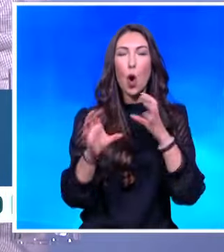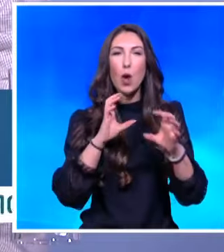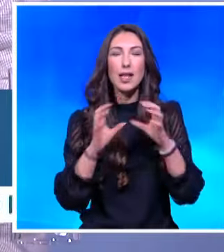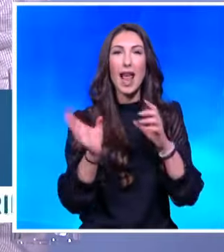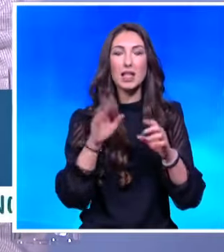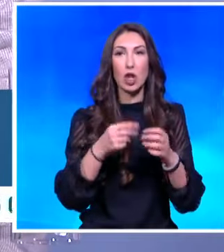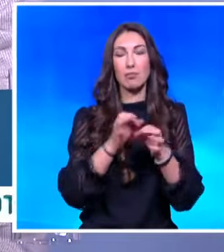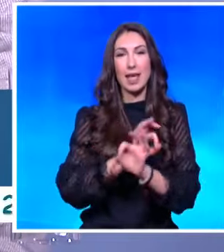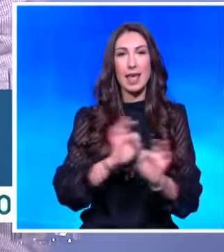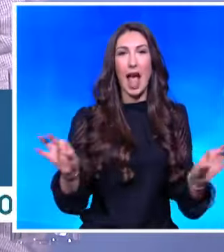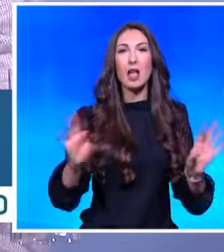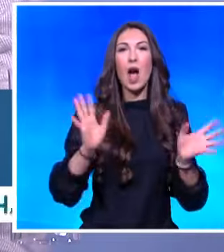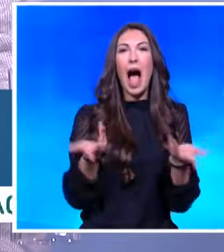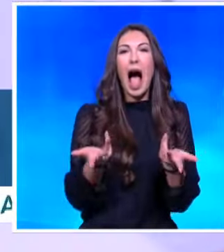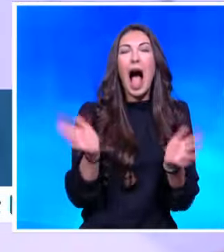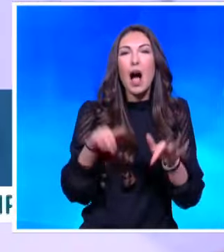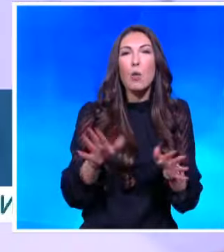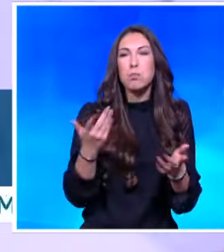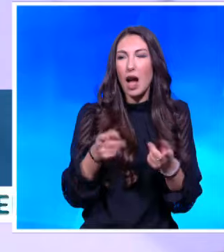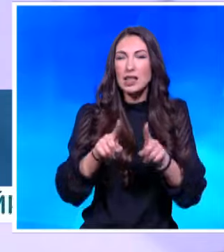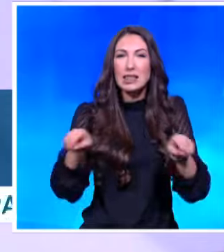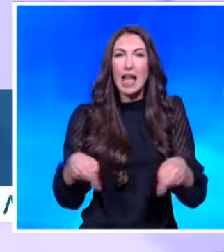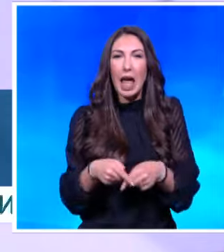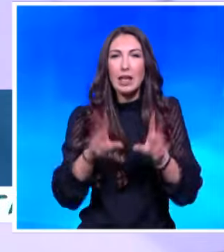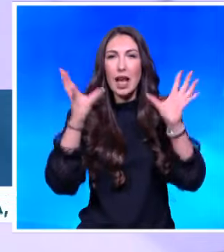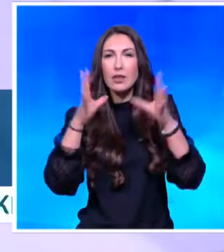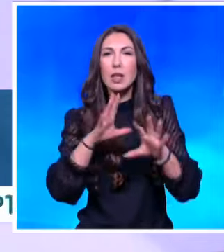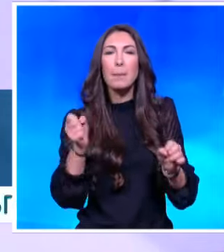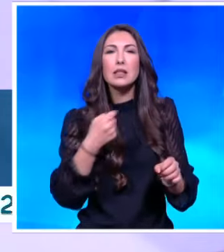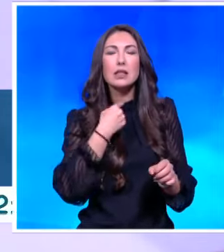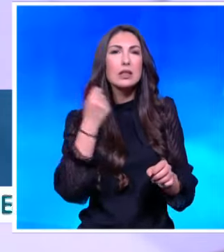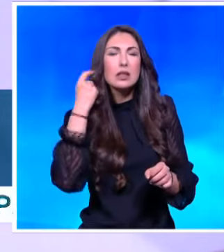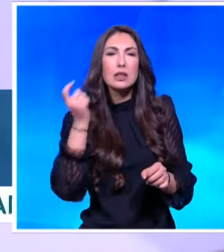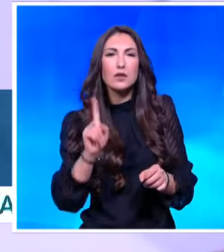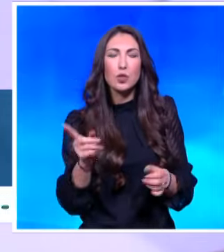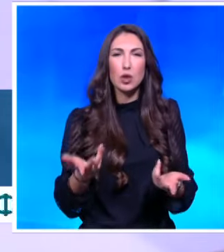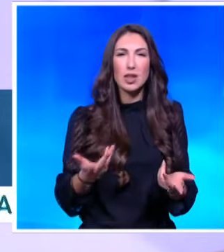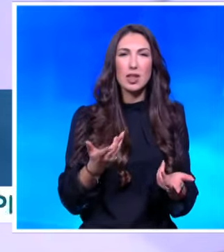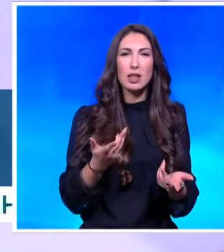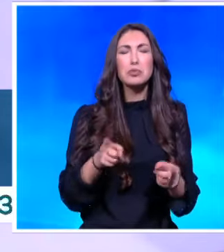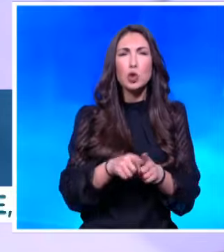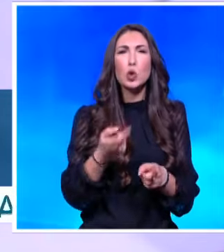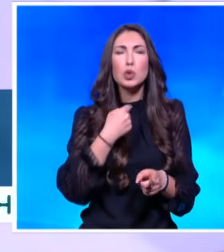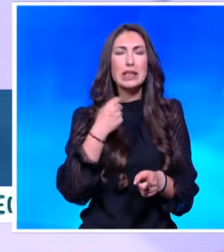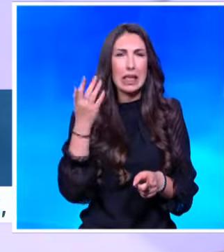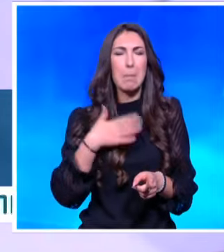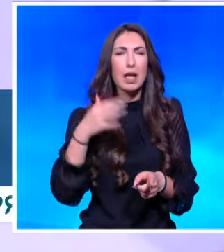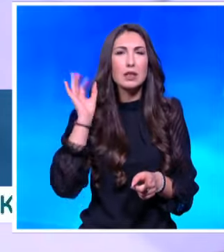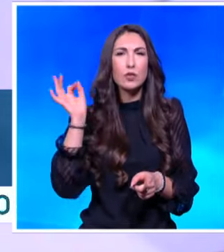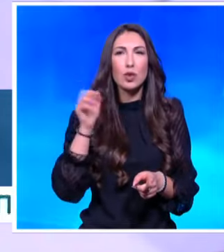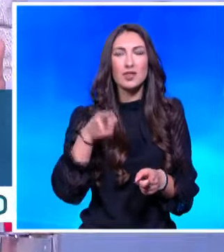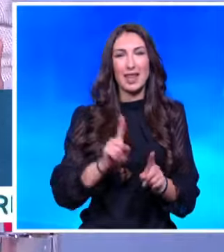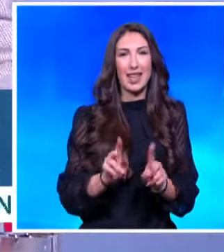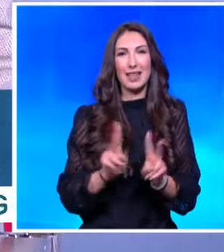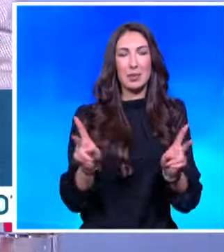Ако пак ги слага стаичка с телевизор, без звук, дори да е със звук, някак си се... не е демокрация това